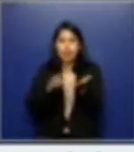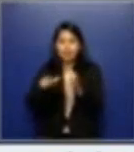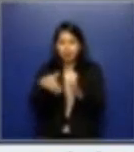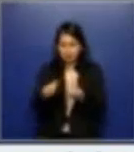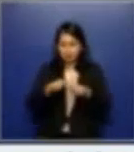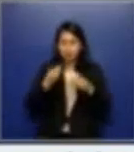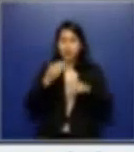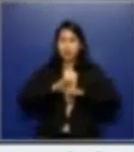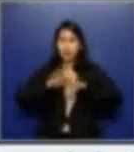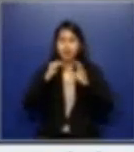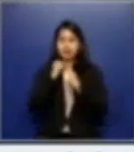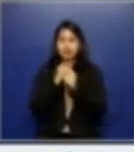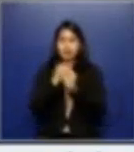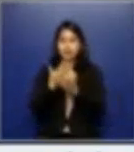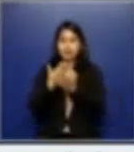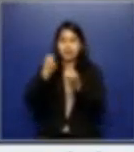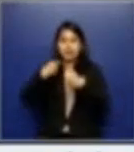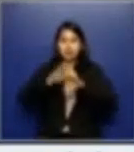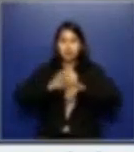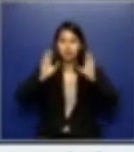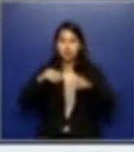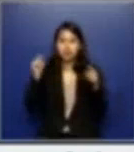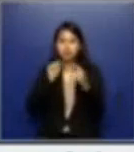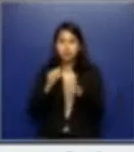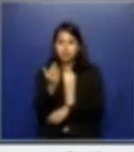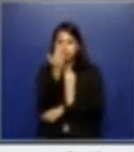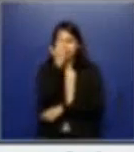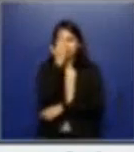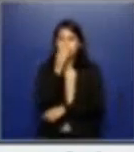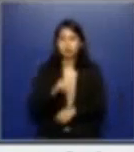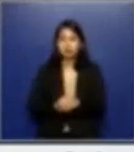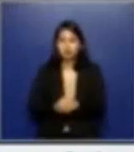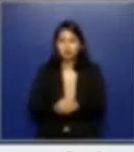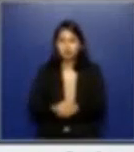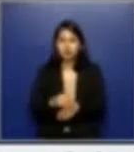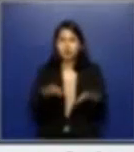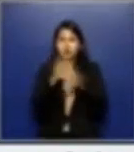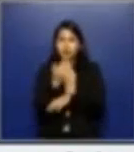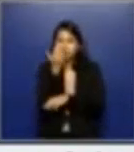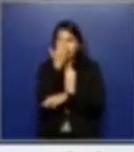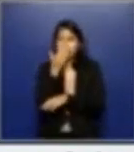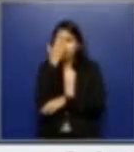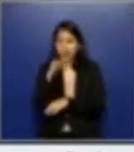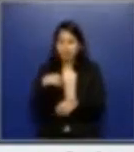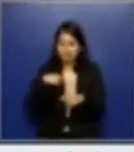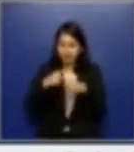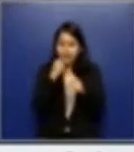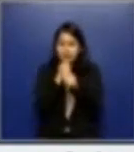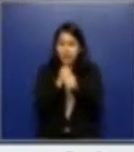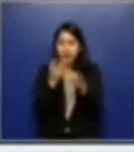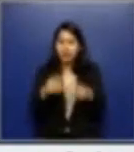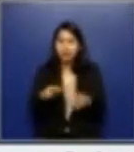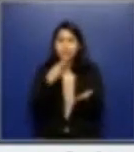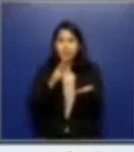กจ้างเป็นลักษณะของการเลิกจ้างแบบฟ้าผ่าเลยนะใช้คํานี้ไม่ผิดเลยนะคะฟ้าผ่าเพราะไปทํางานอยู่ดีๆอยู่ดีๆ